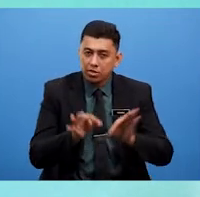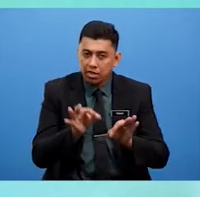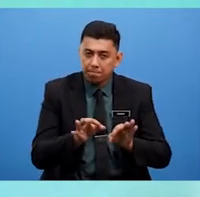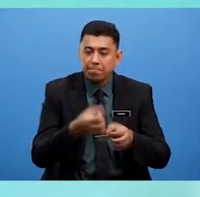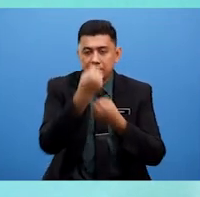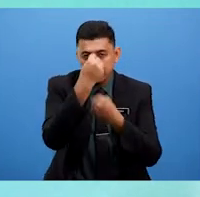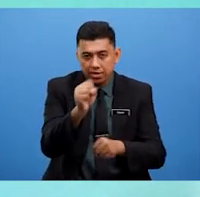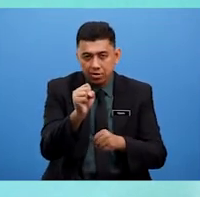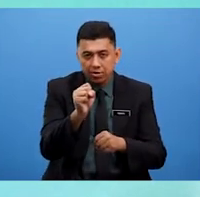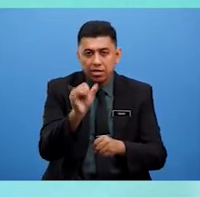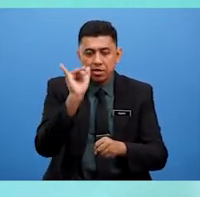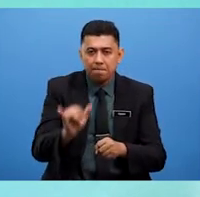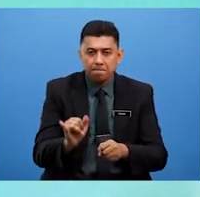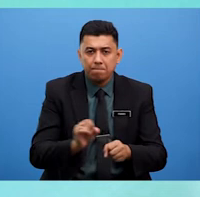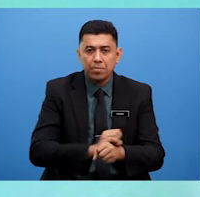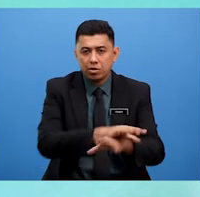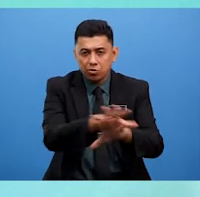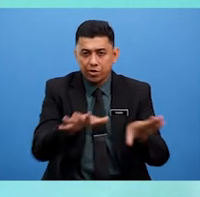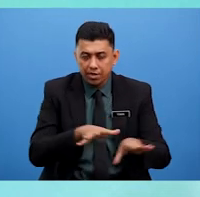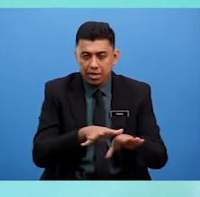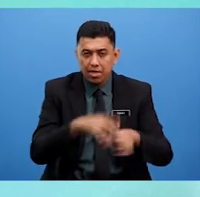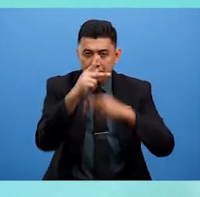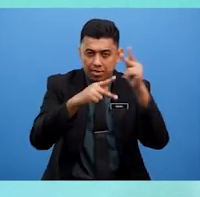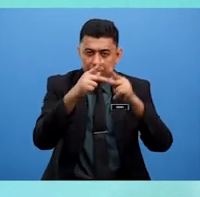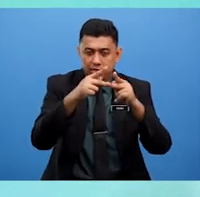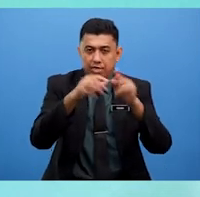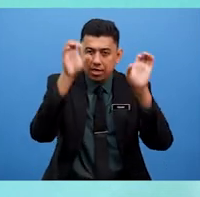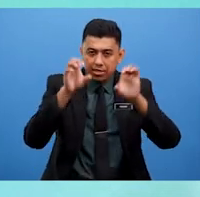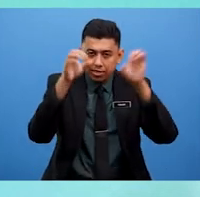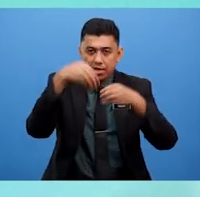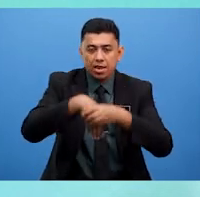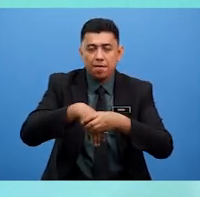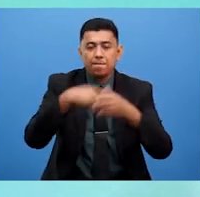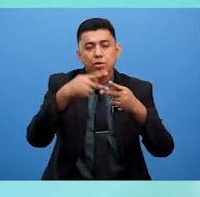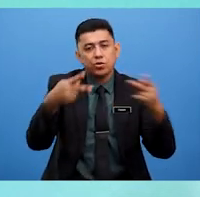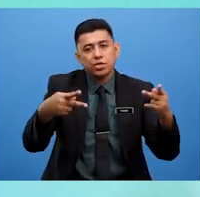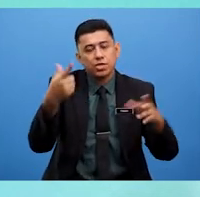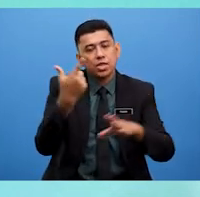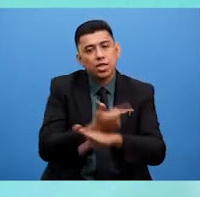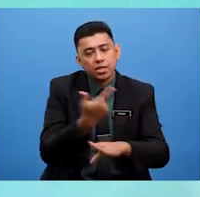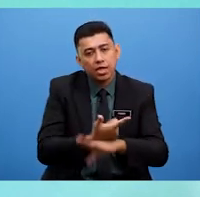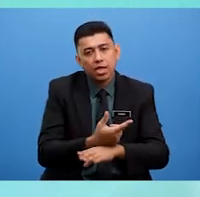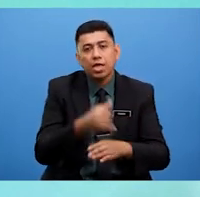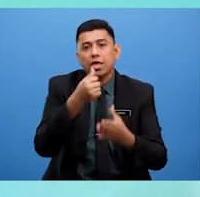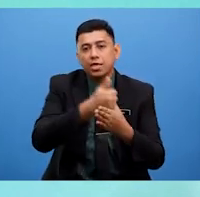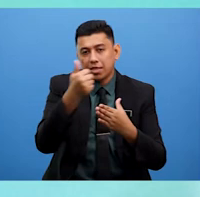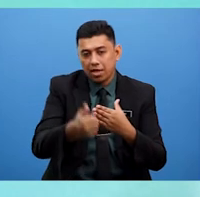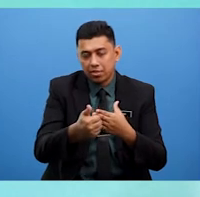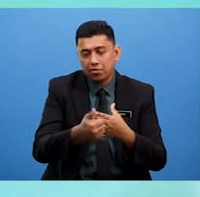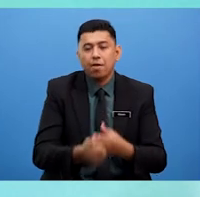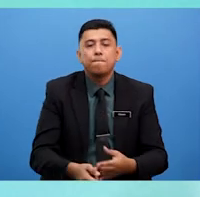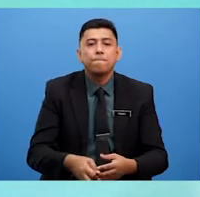komponen persediaan yang mempengaruhi prestasi atlet dalam periodisasi latihan. Dan yang terakhir,